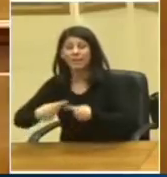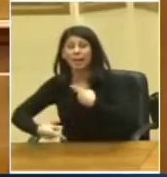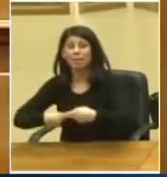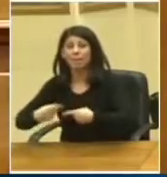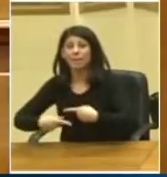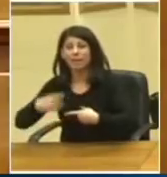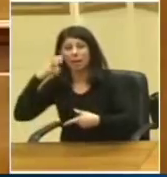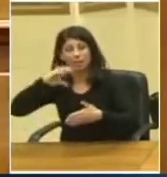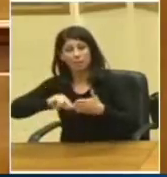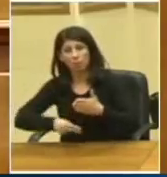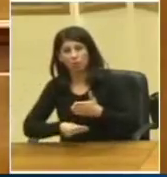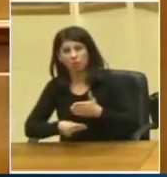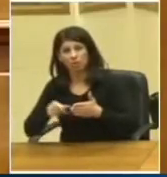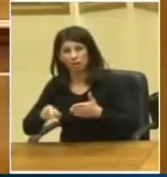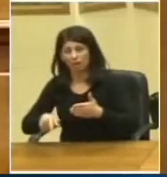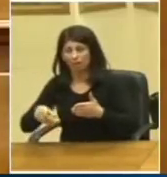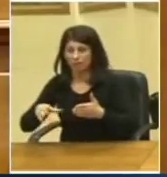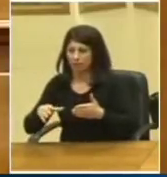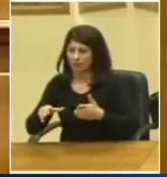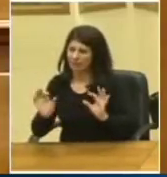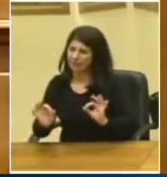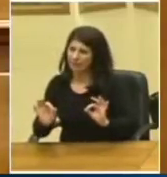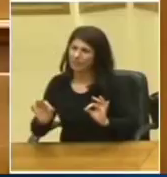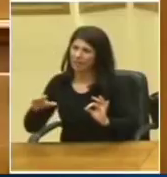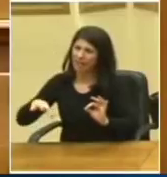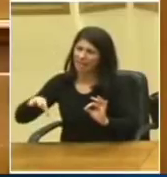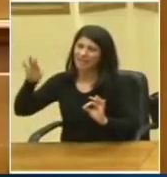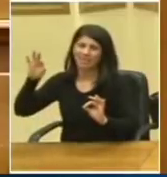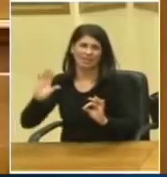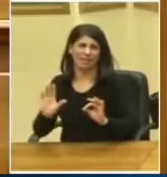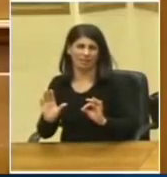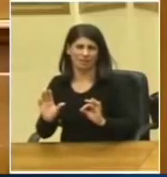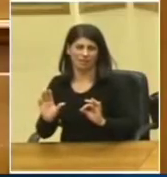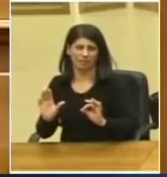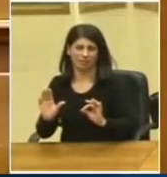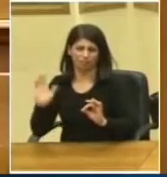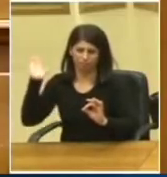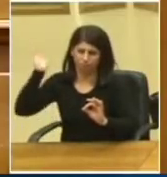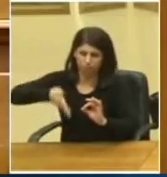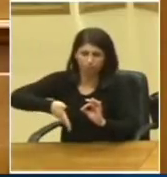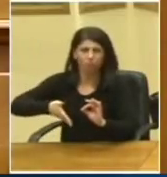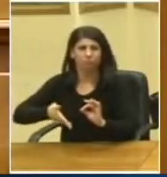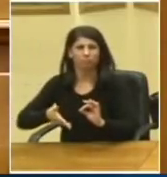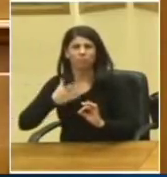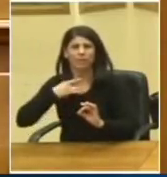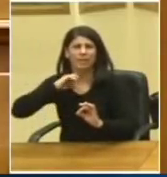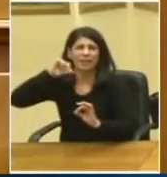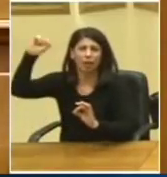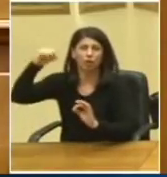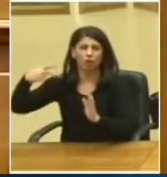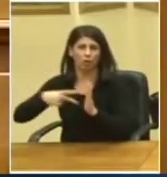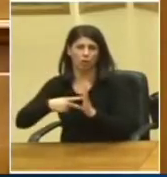την ιδιότυπη κατάσταση εξαίρεσης που της επιβλήθηκε με την χρεοκοπία του